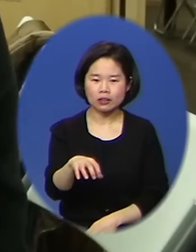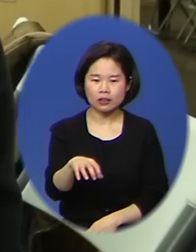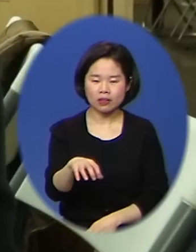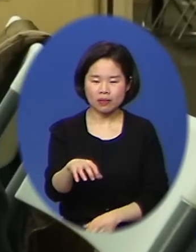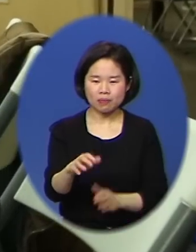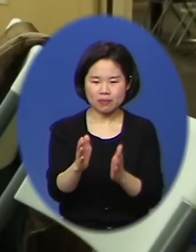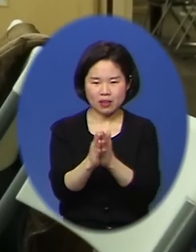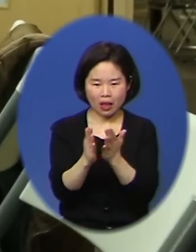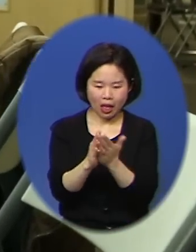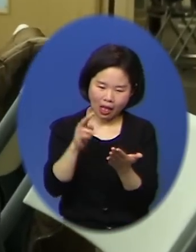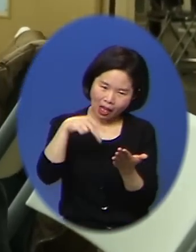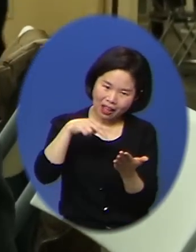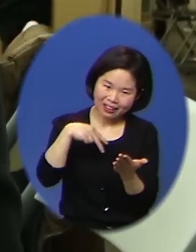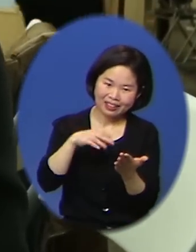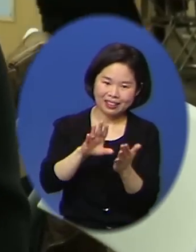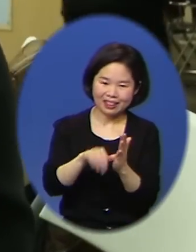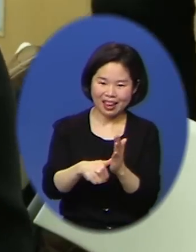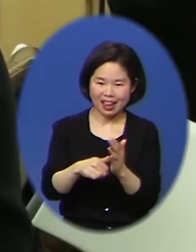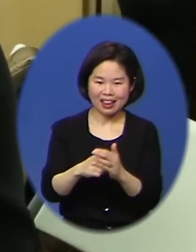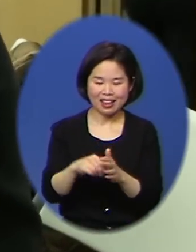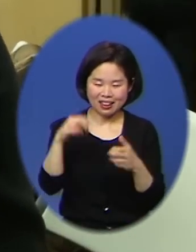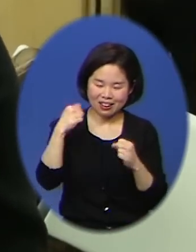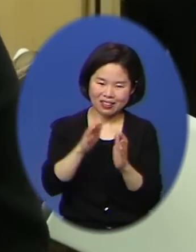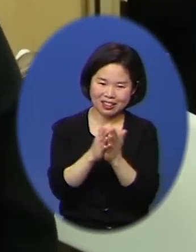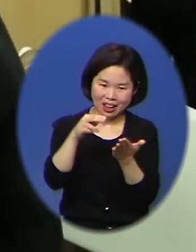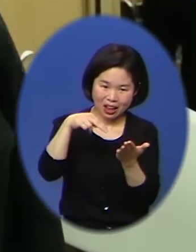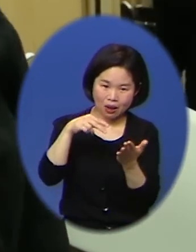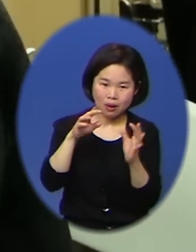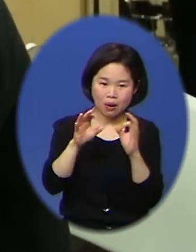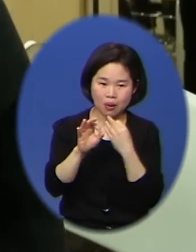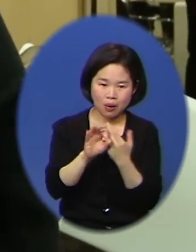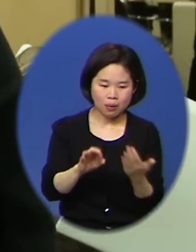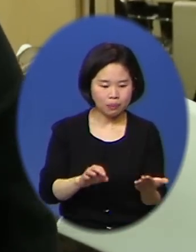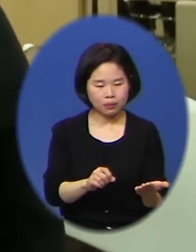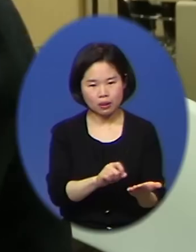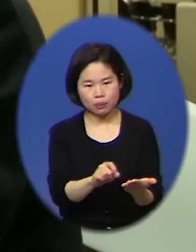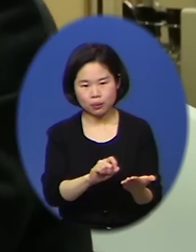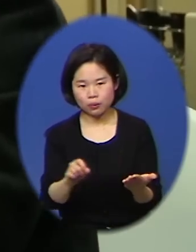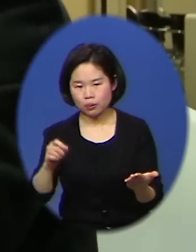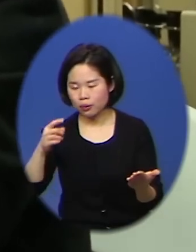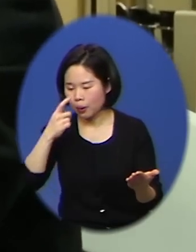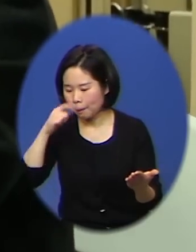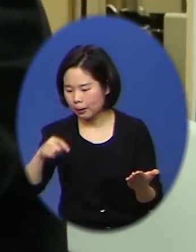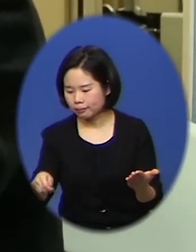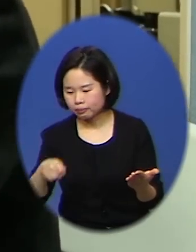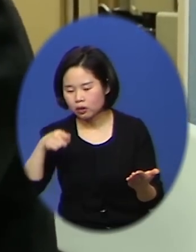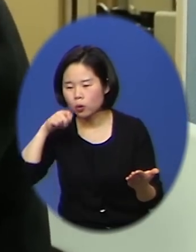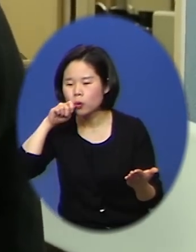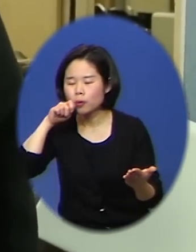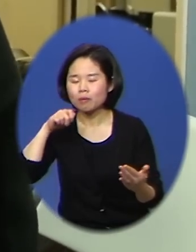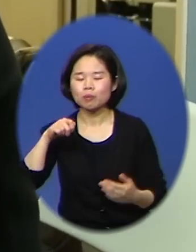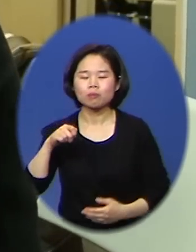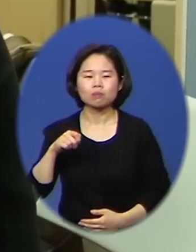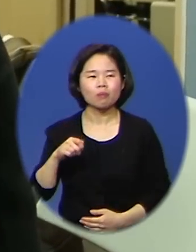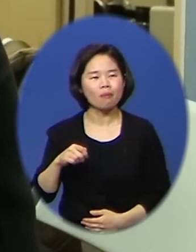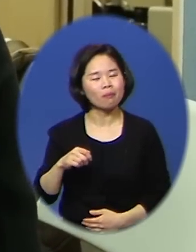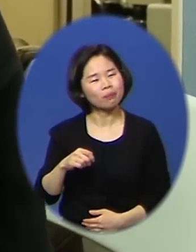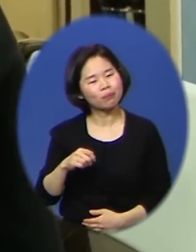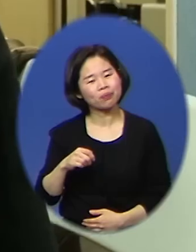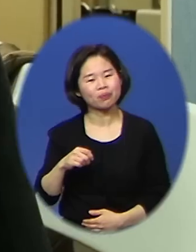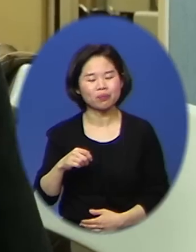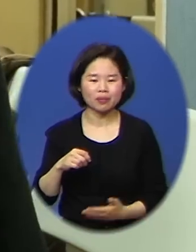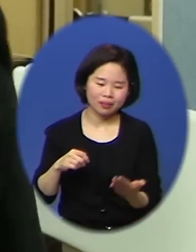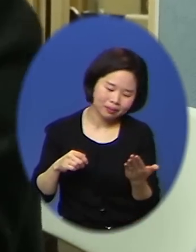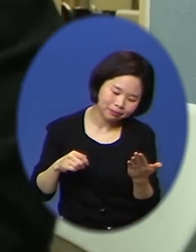때요. 그 대본 볼 때는 이렇게다가 한 장씩 풀고 배우야. 맞습니다. 젠장은 배우야. 젠장은